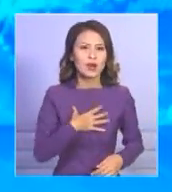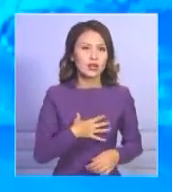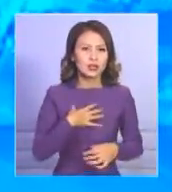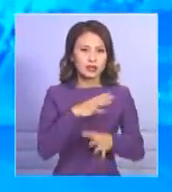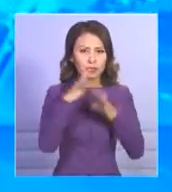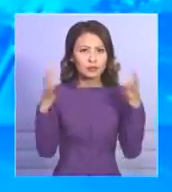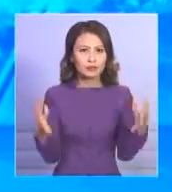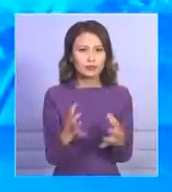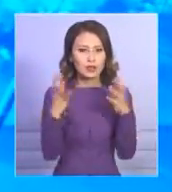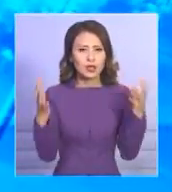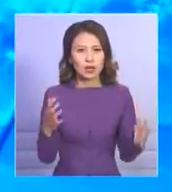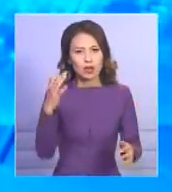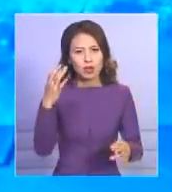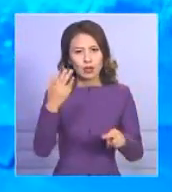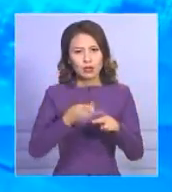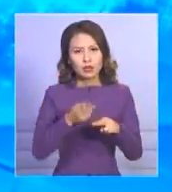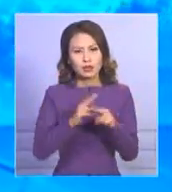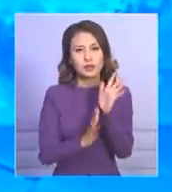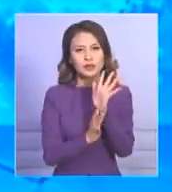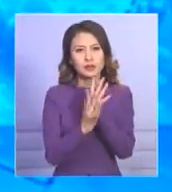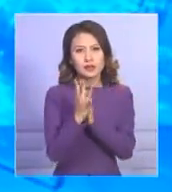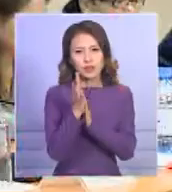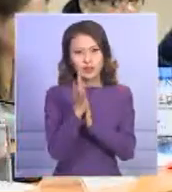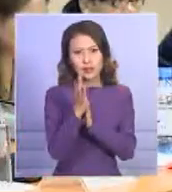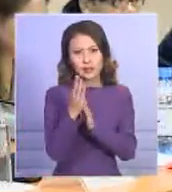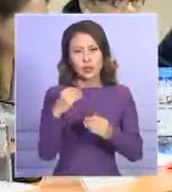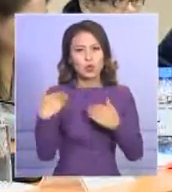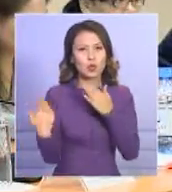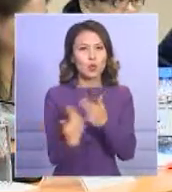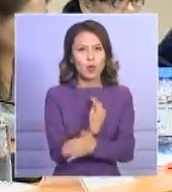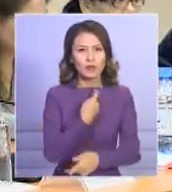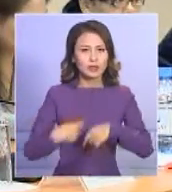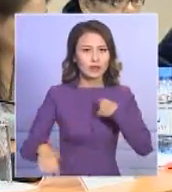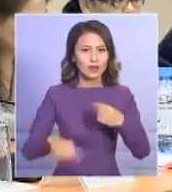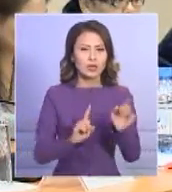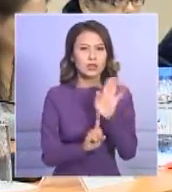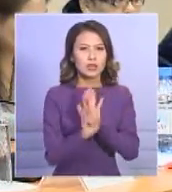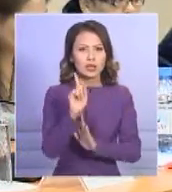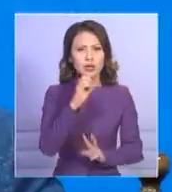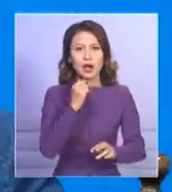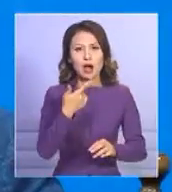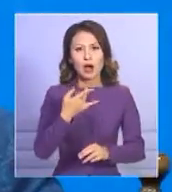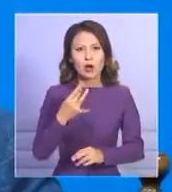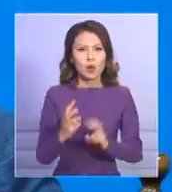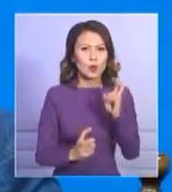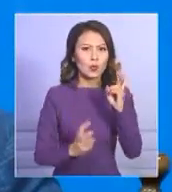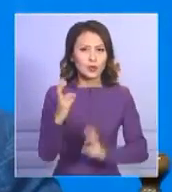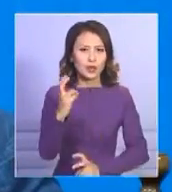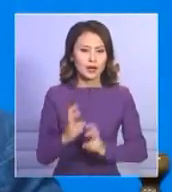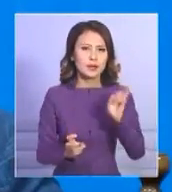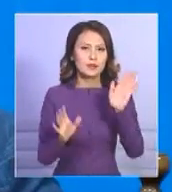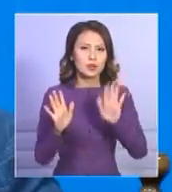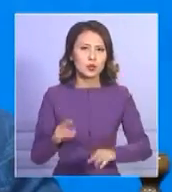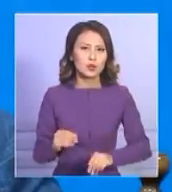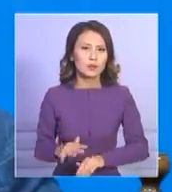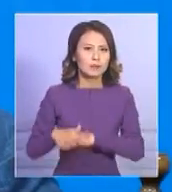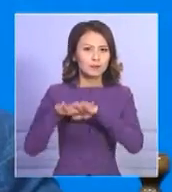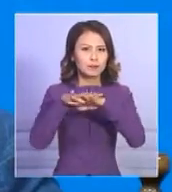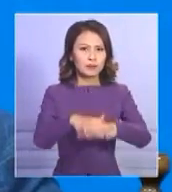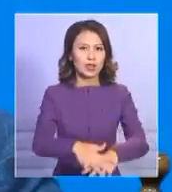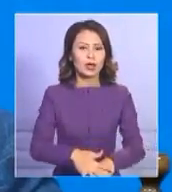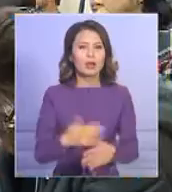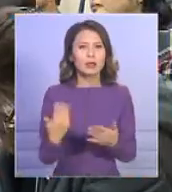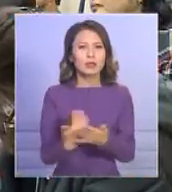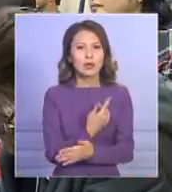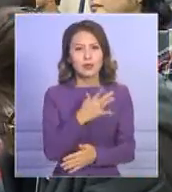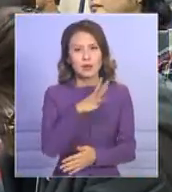мен өнім сапасын жақсартуға бағытталады. Сонымен қатар инвестициялық салым кезінде агроөнеркәсіптік кешен субъектілерін субсидиялау бойынша бағдарламаны